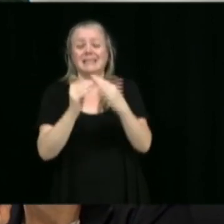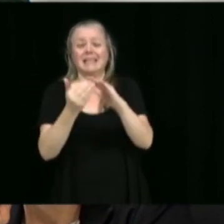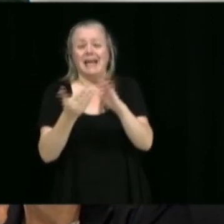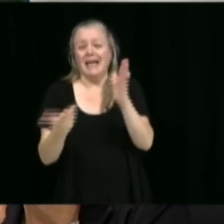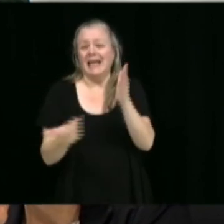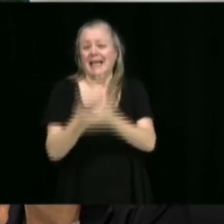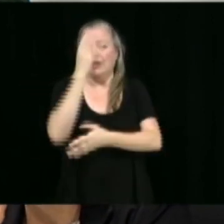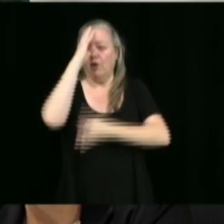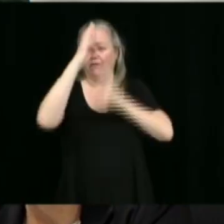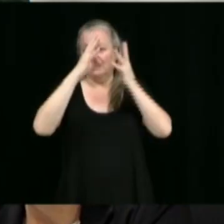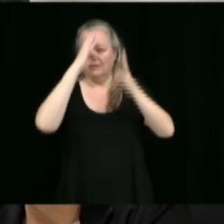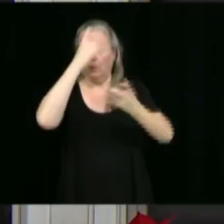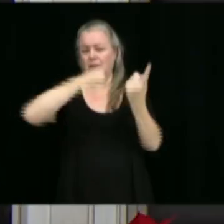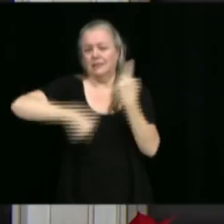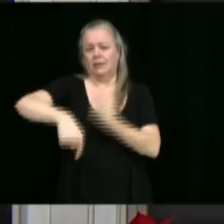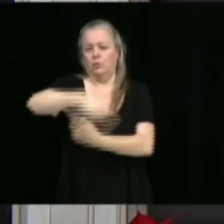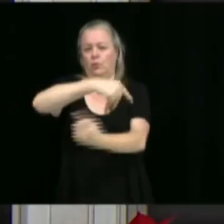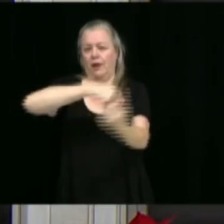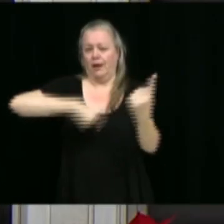circulaire.